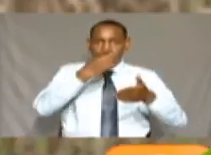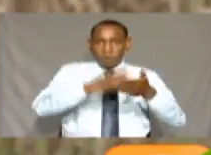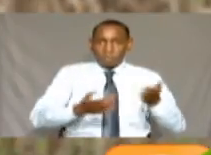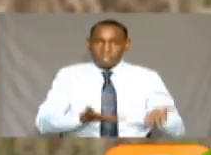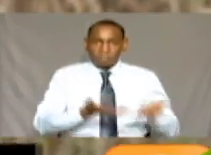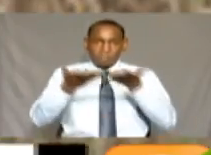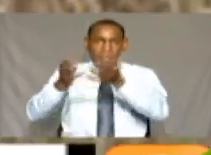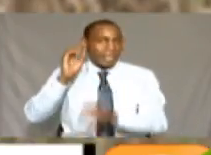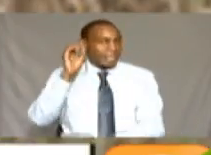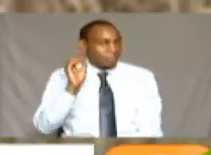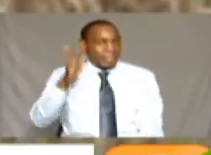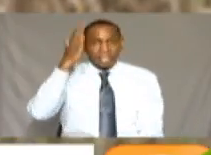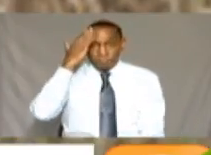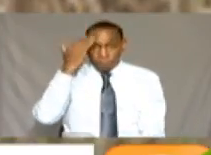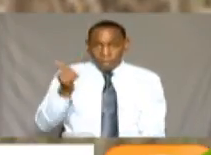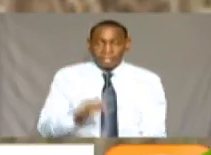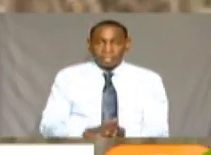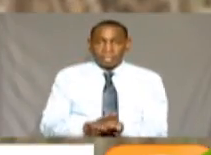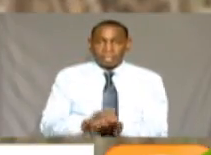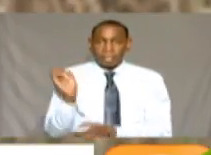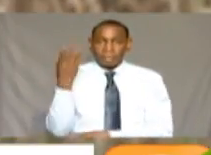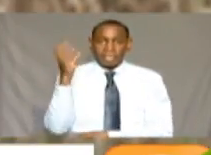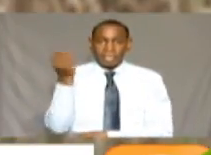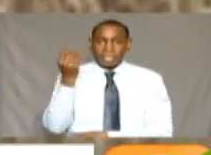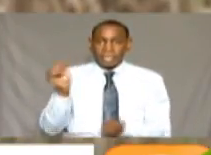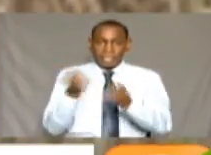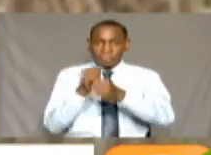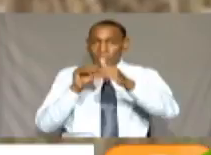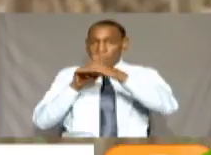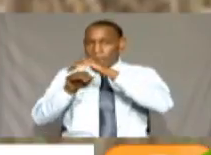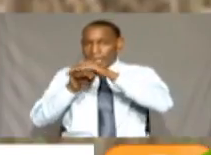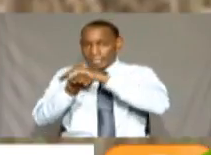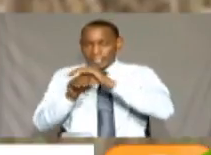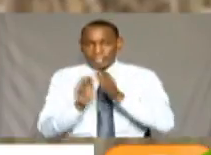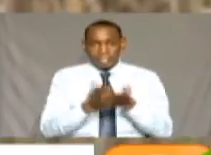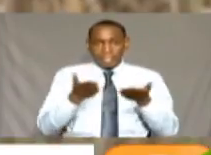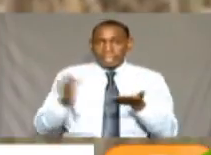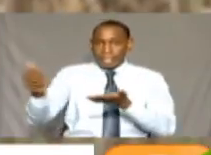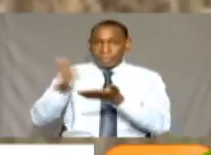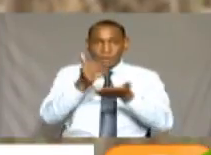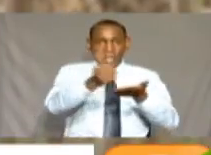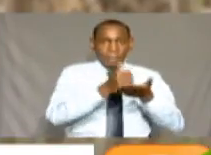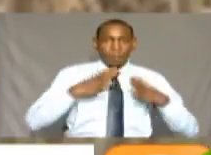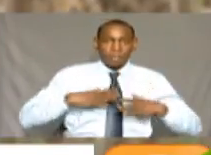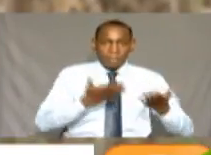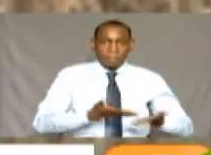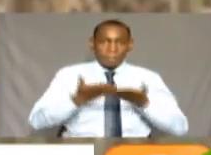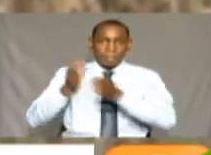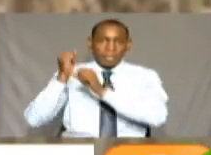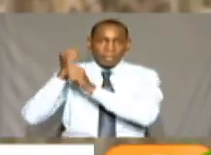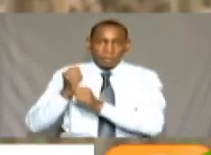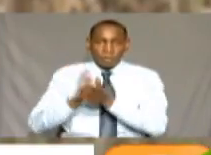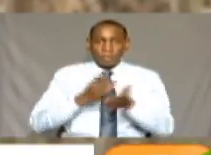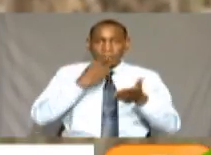ni kali zaidi kwa sababu matinga haiwezi ingia. Ni sasa ni kukomboa watu. Unapemba gunia moja na zaidi ya